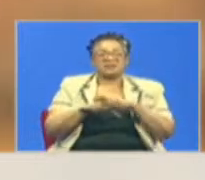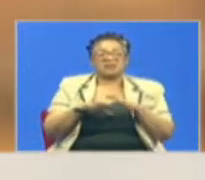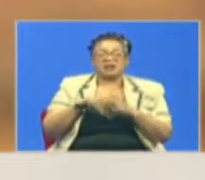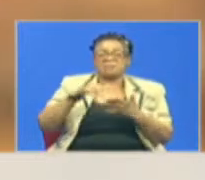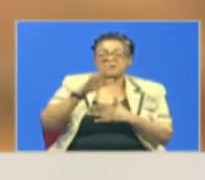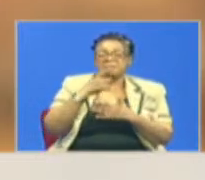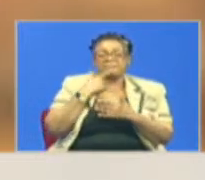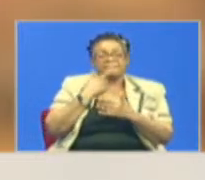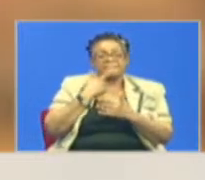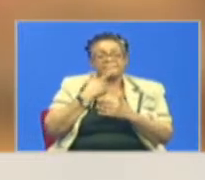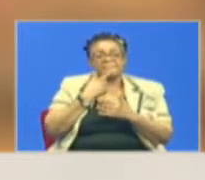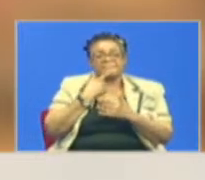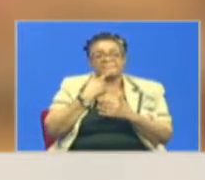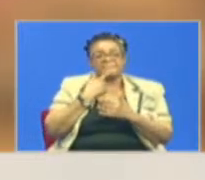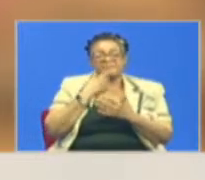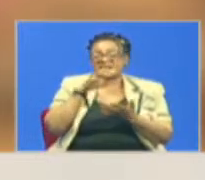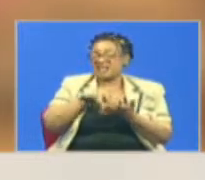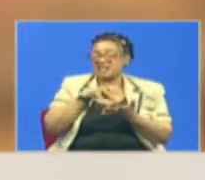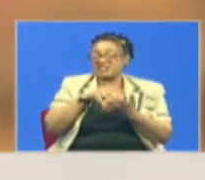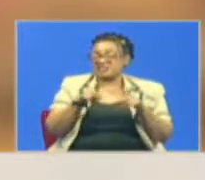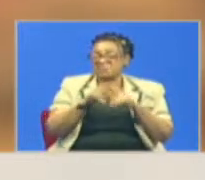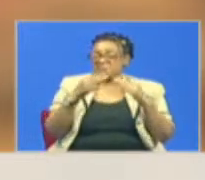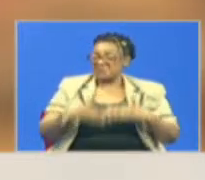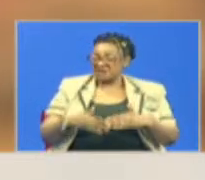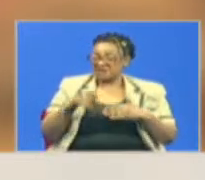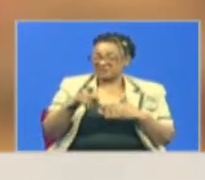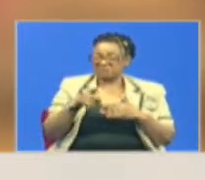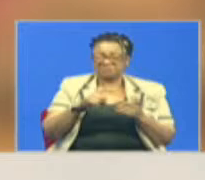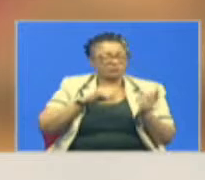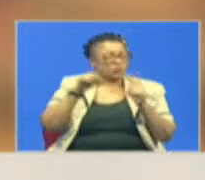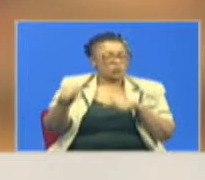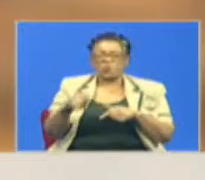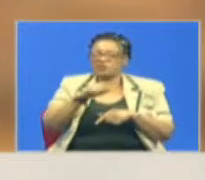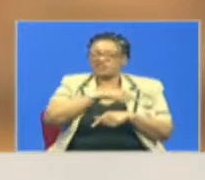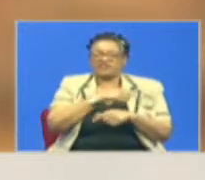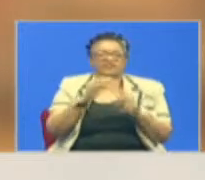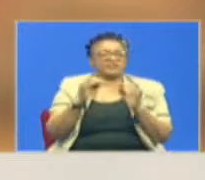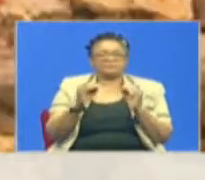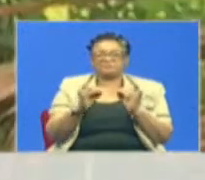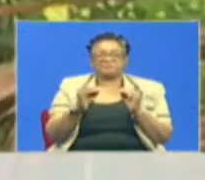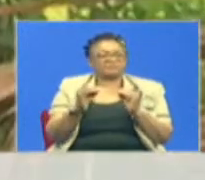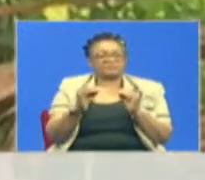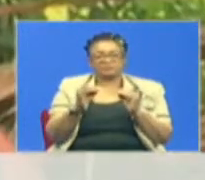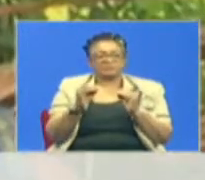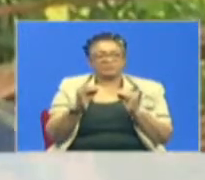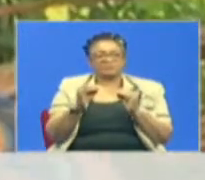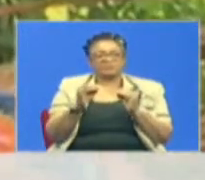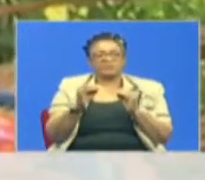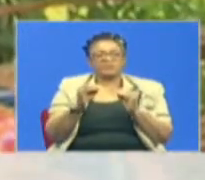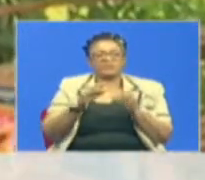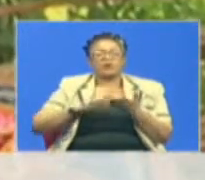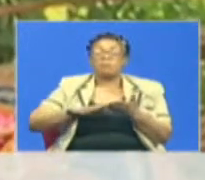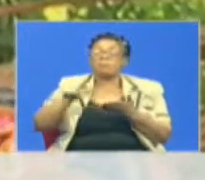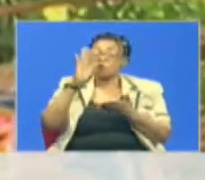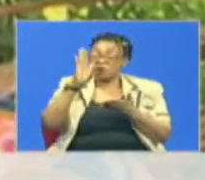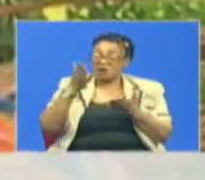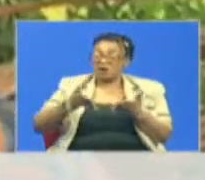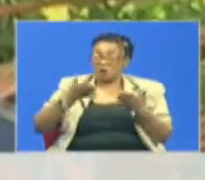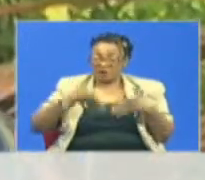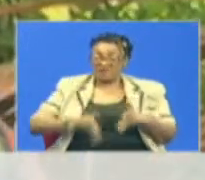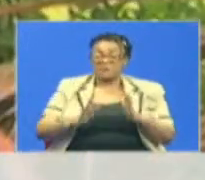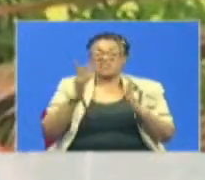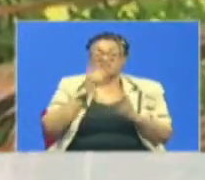haiwezekani kesi kama hiyo ya mimba haiende kwa chifu, huwa ni kwa headmaster tayari. Wengi sasa wamejifungua, wengine